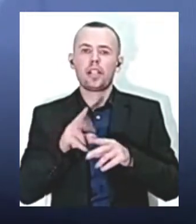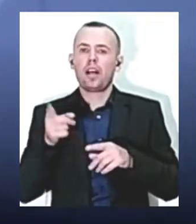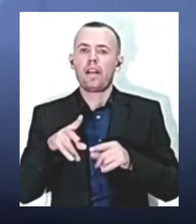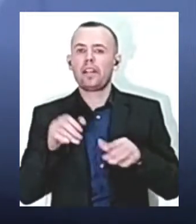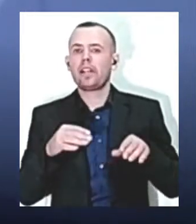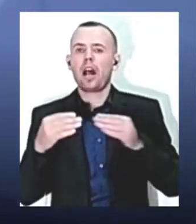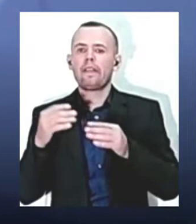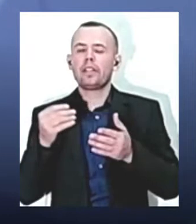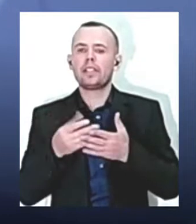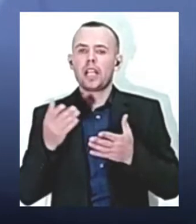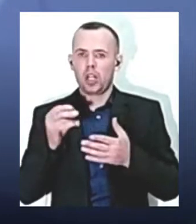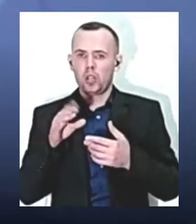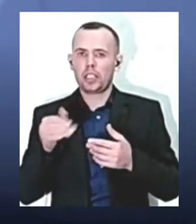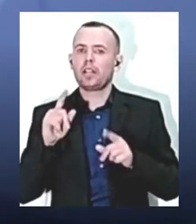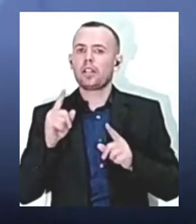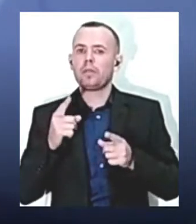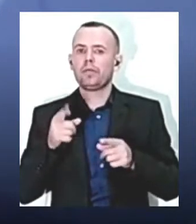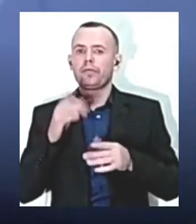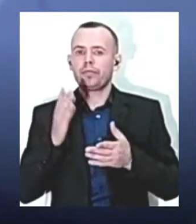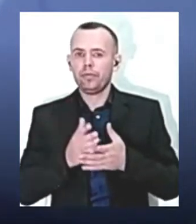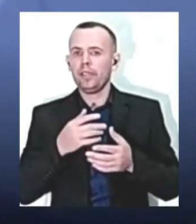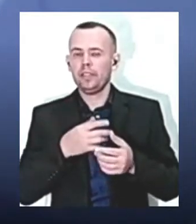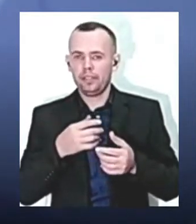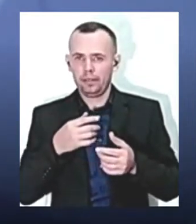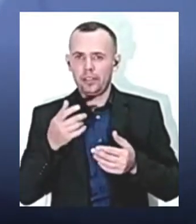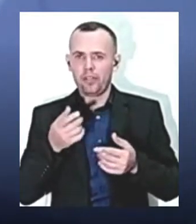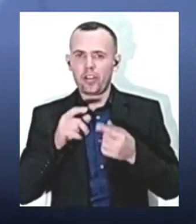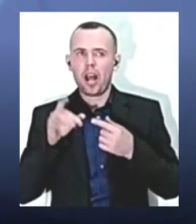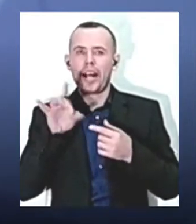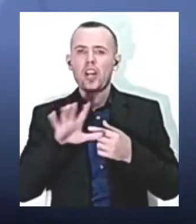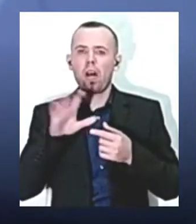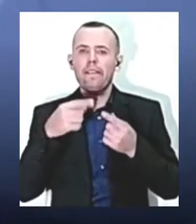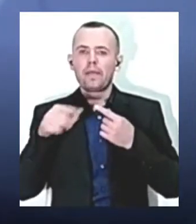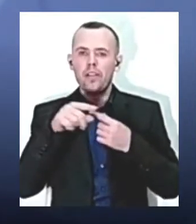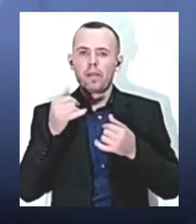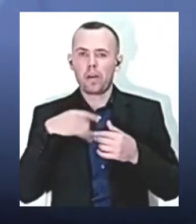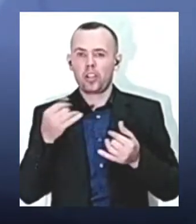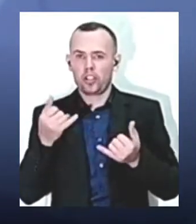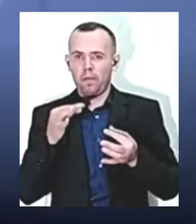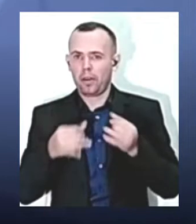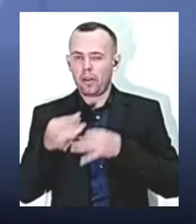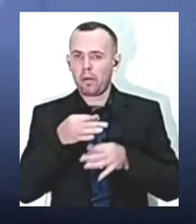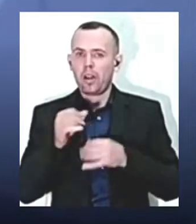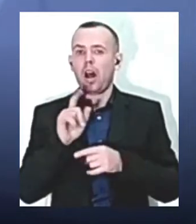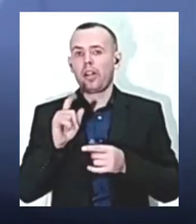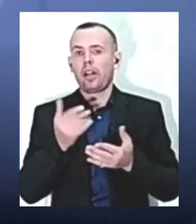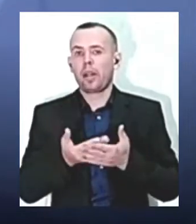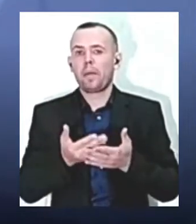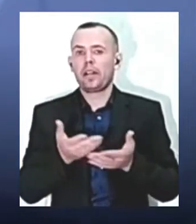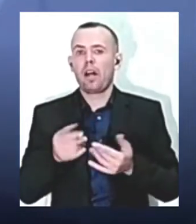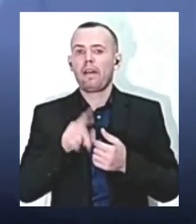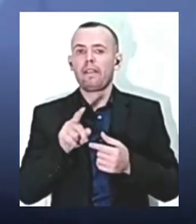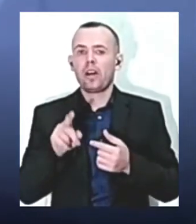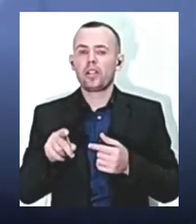що є, звичайно, регіональні відмінності, і ми сьогодні про них поговоримо, але, наприклад, вони не такі